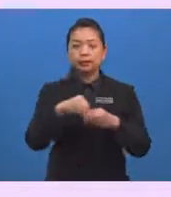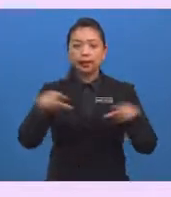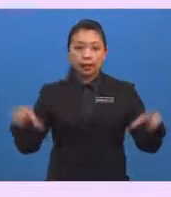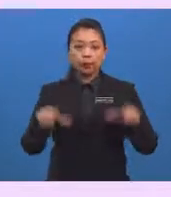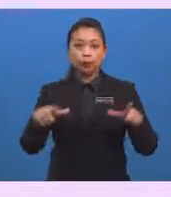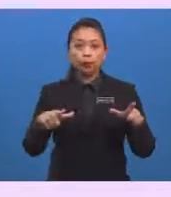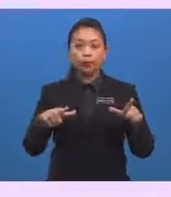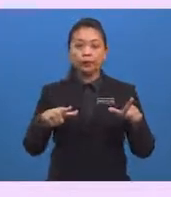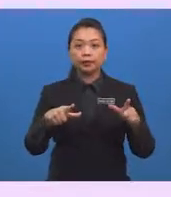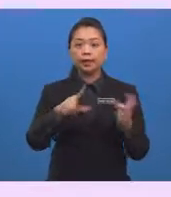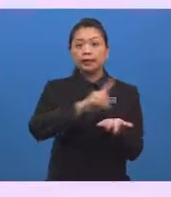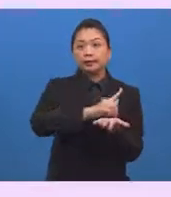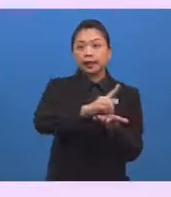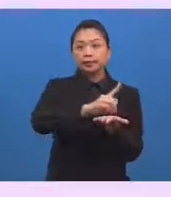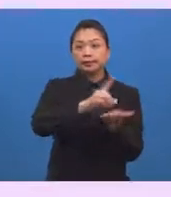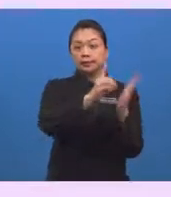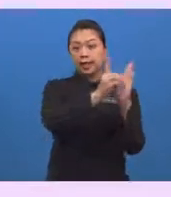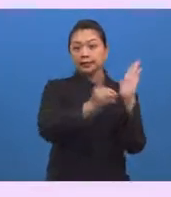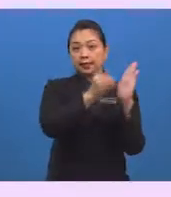telah dimandatkan.